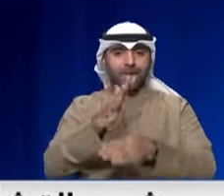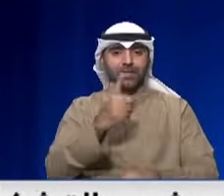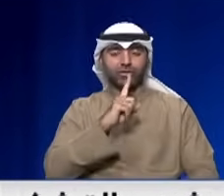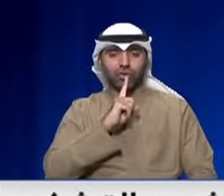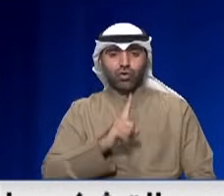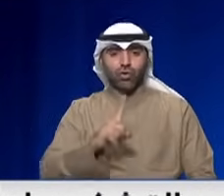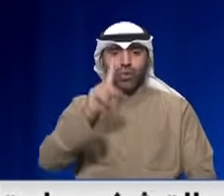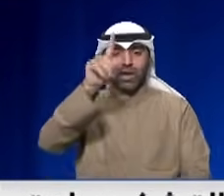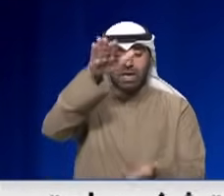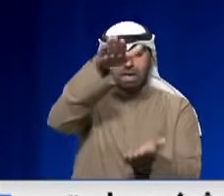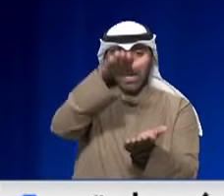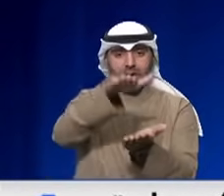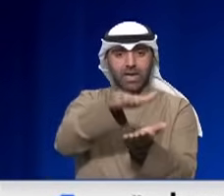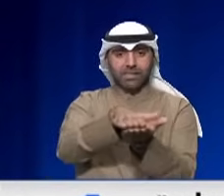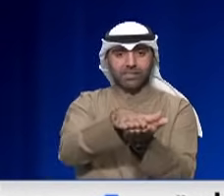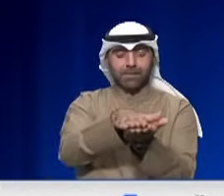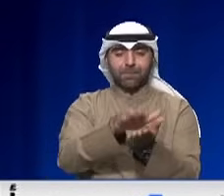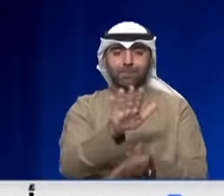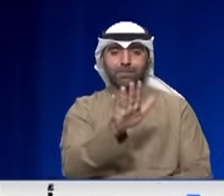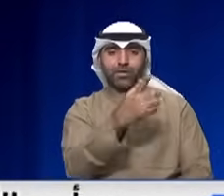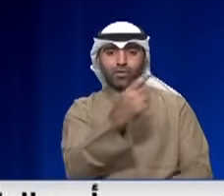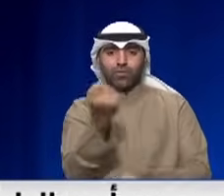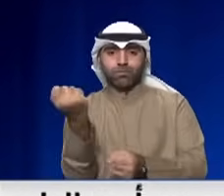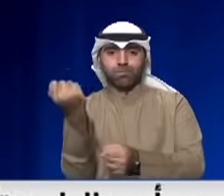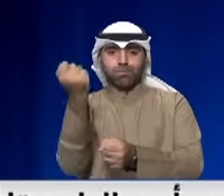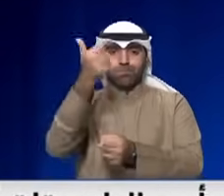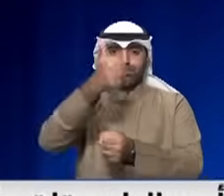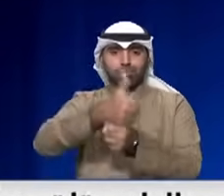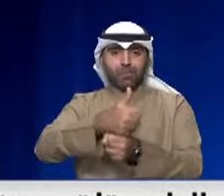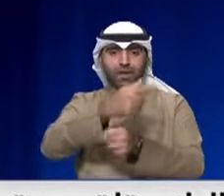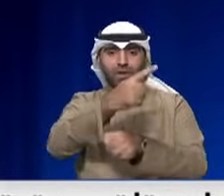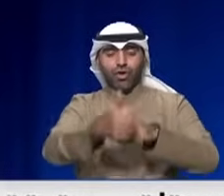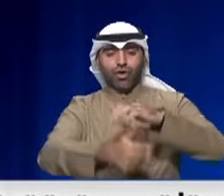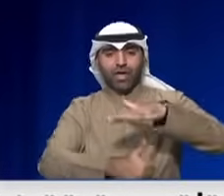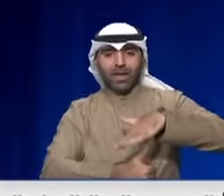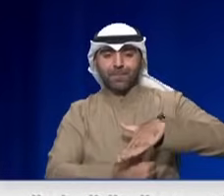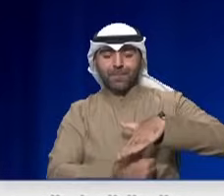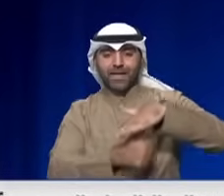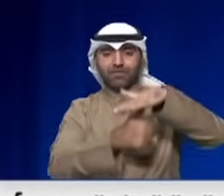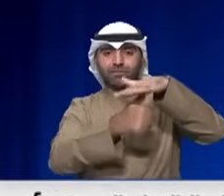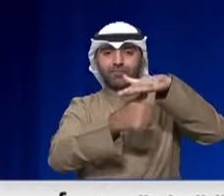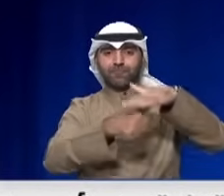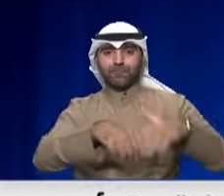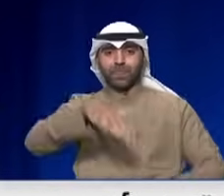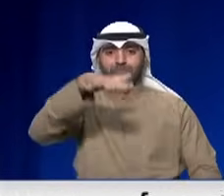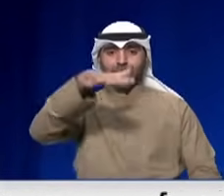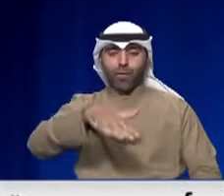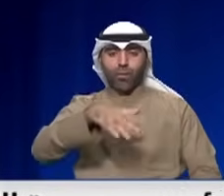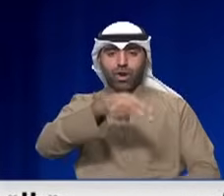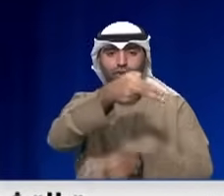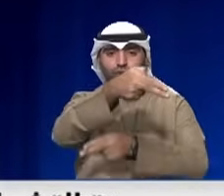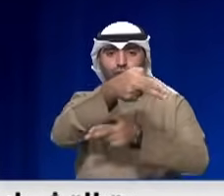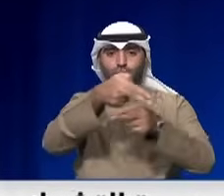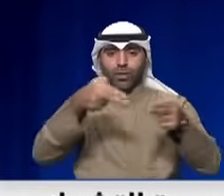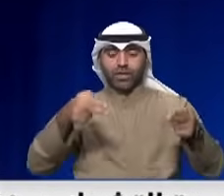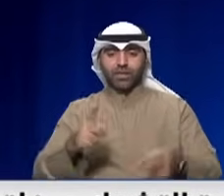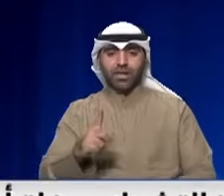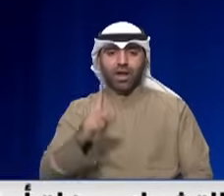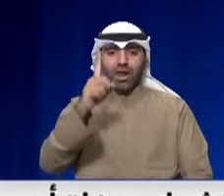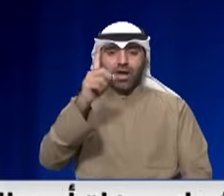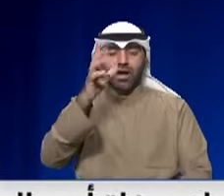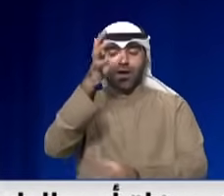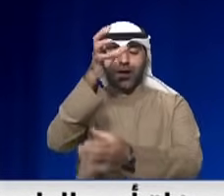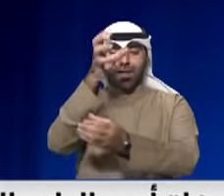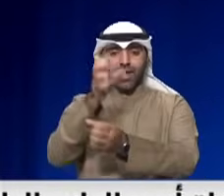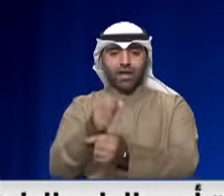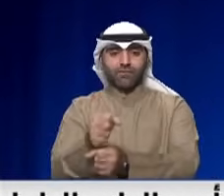بناء على طلب الحكومه اعمالا لاحكام الماده 60 من الدستور التي تنص على ان يؤدي الامير